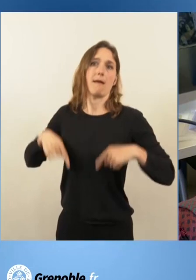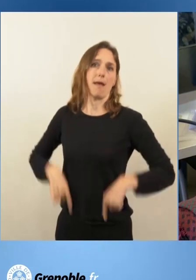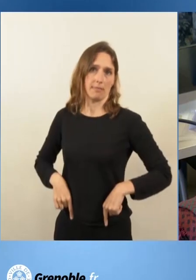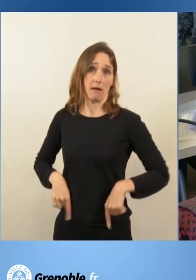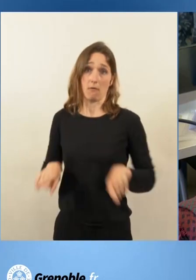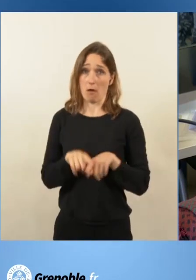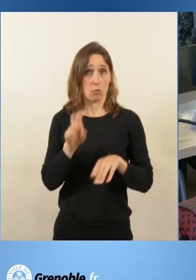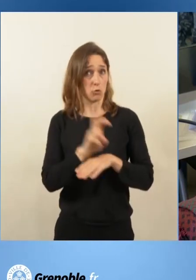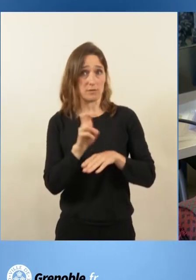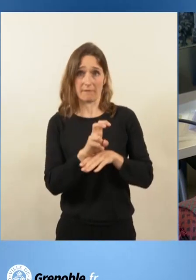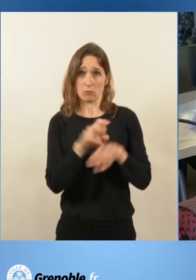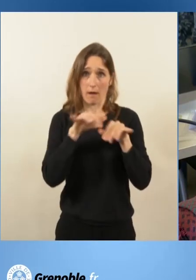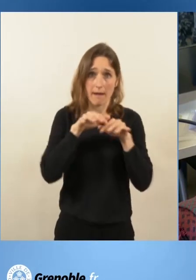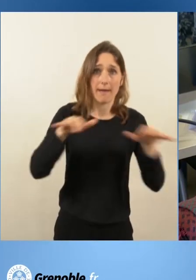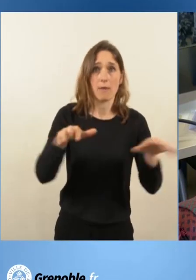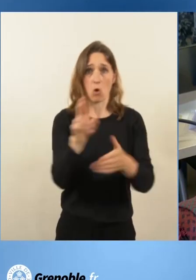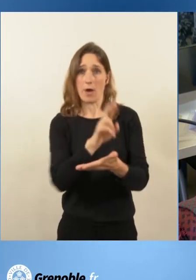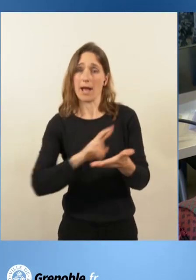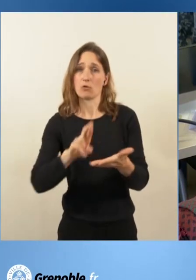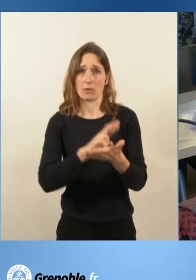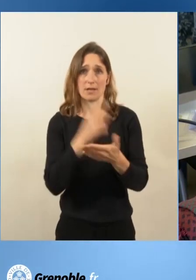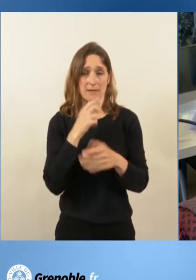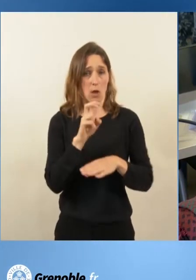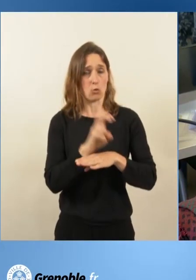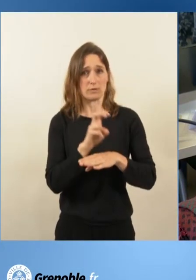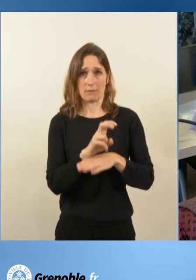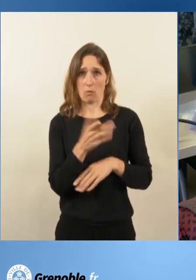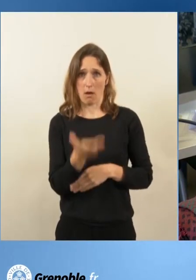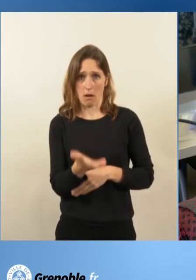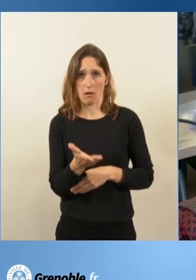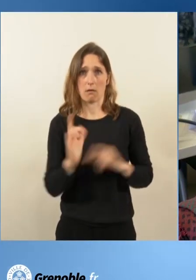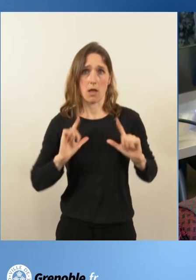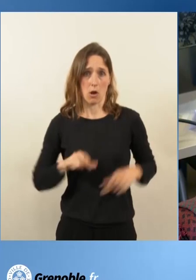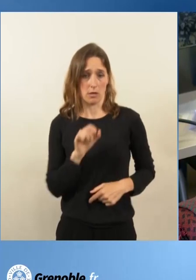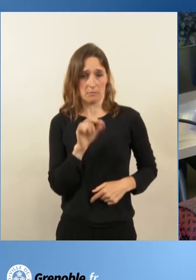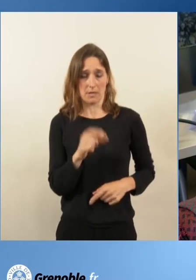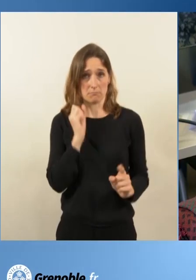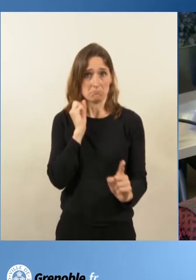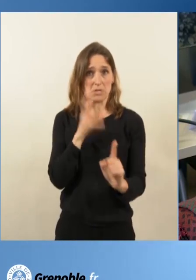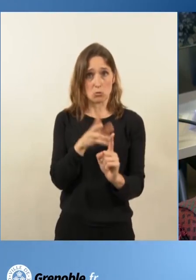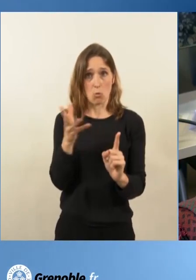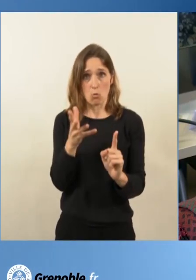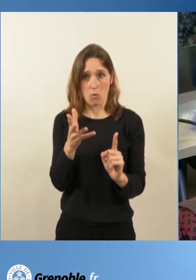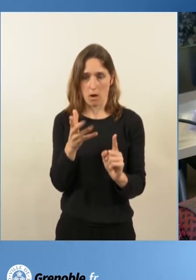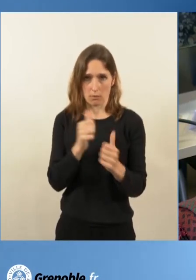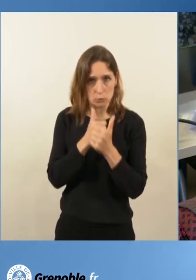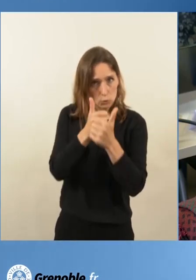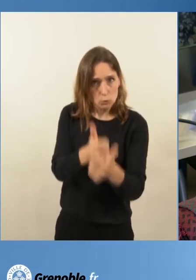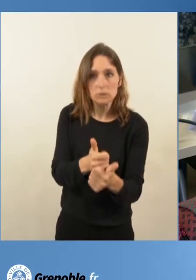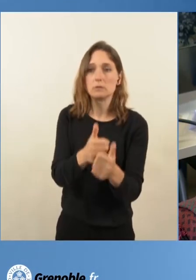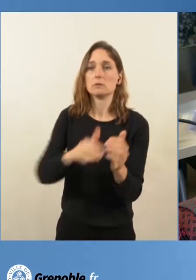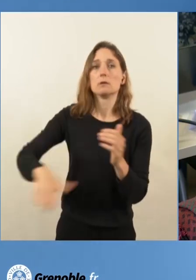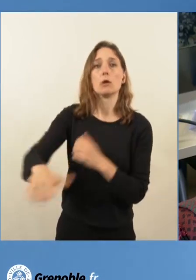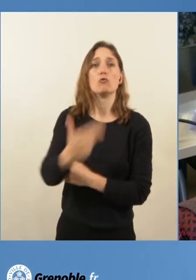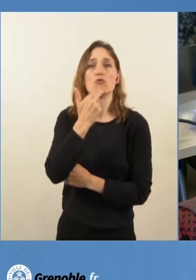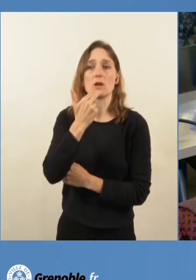à ce conservatoire rayonnement régional c'est-à-dire que c'est un conservatoire qui a dans ses missions de pouvoir répondre aux attentes et aux besoins des usagers